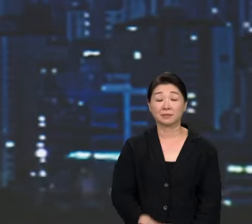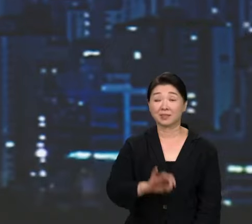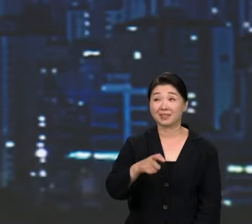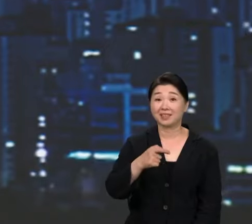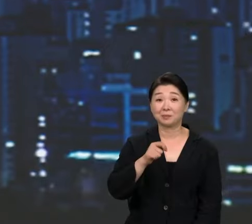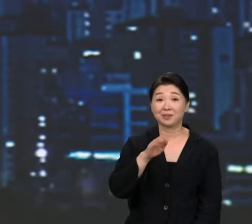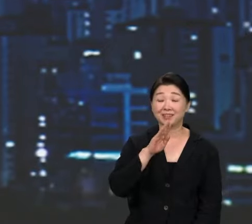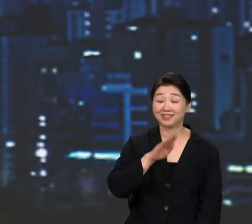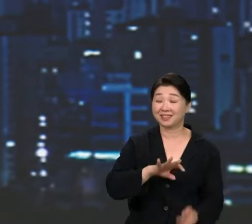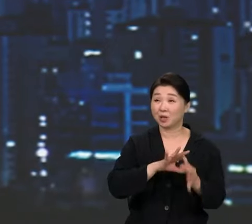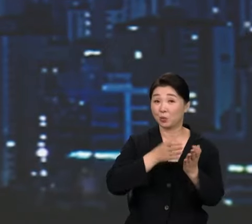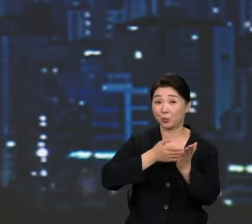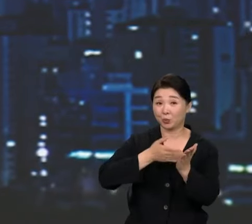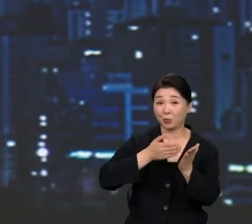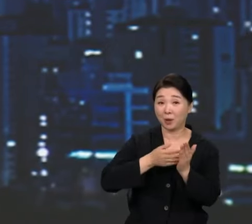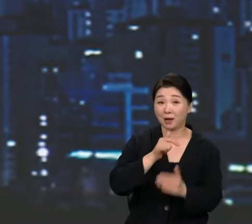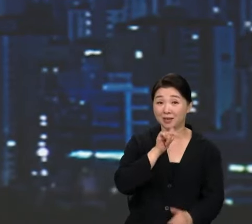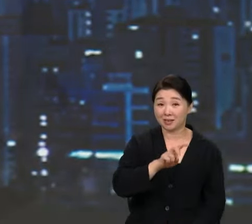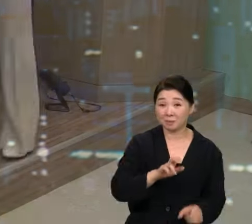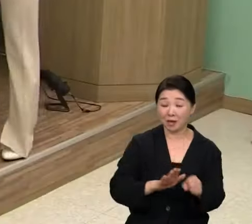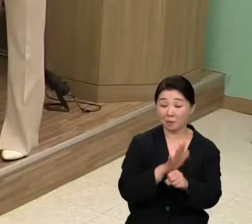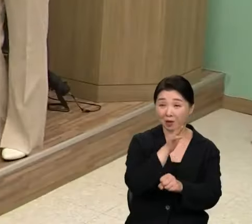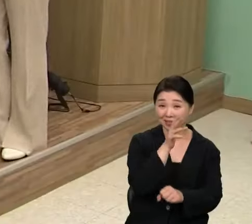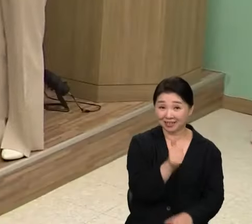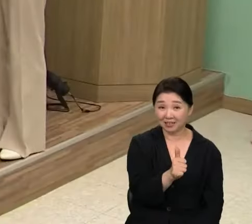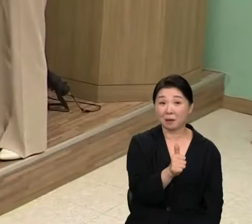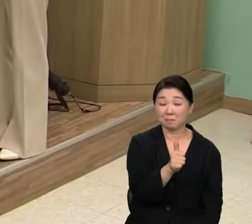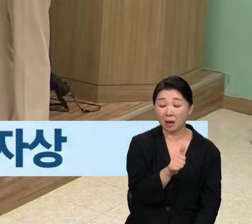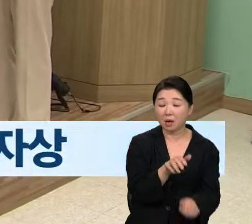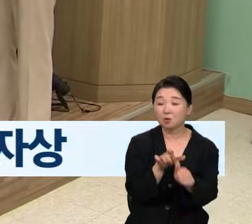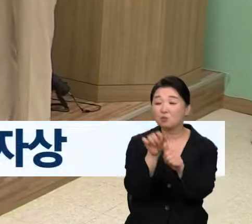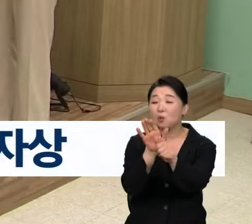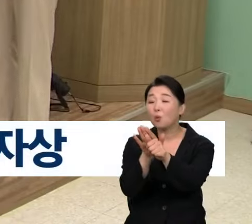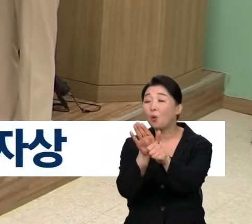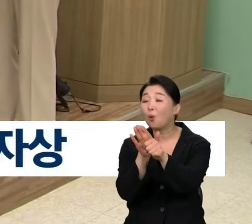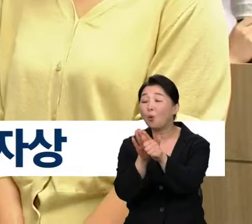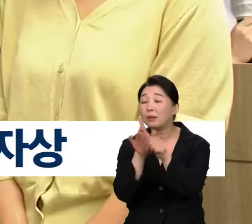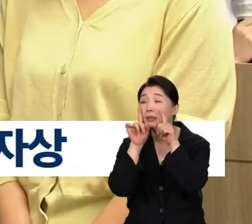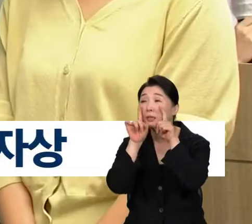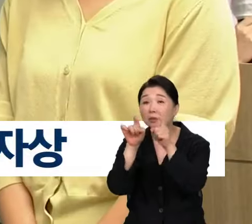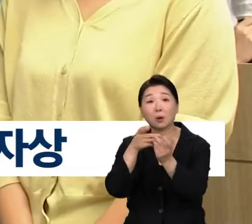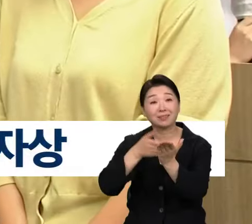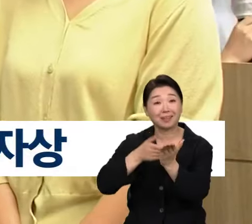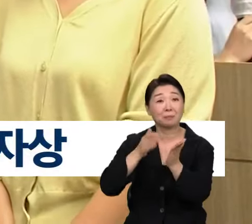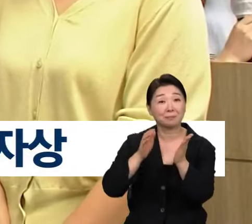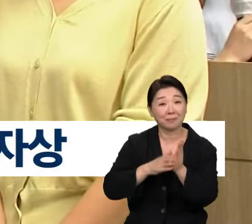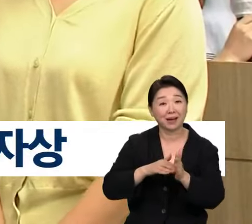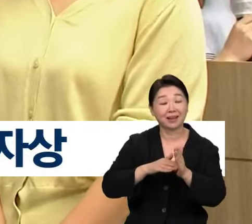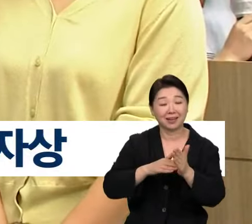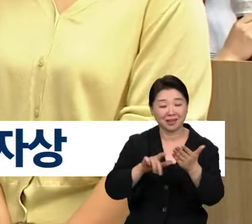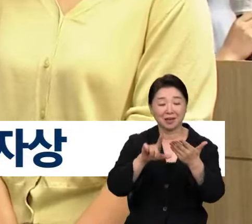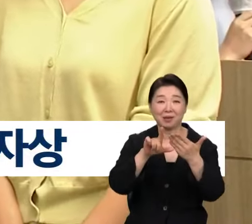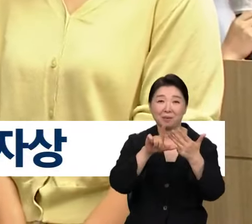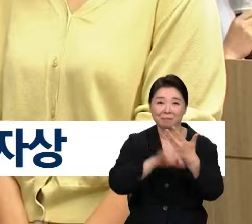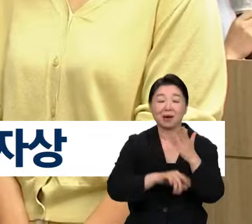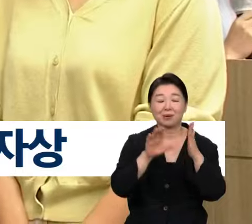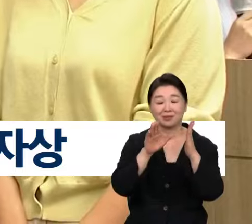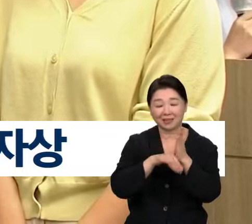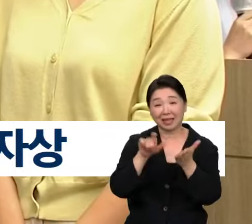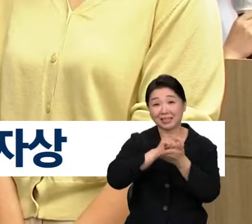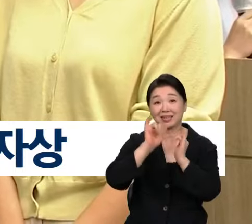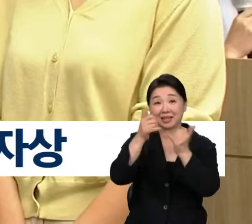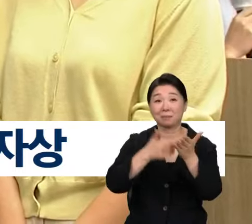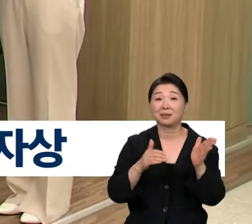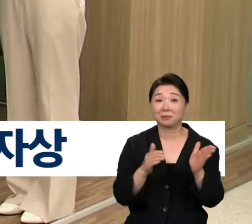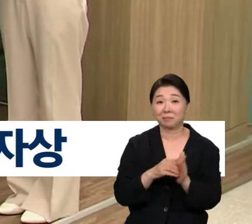JTBC 연속 보도한 임성근 전 해병대 사단장의 구명 로비 의혹 보도가 이달의 방송 기자 상에 선정됐습니다